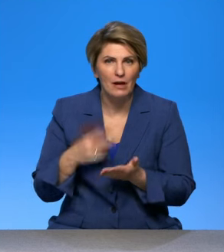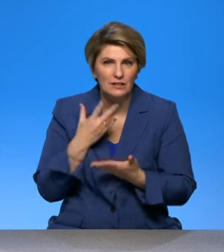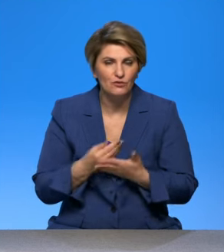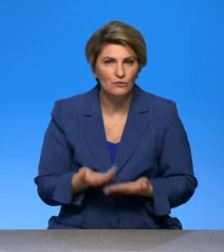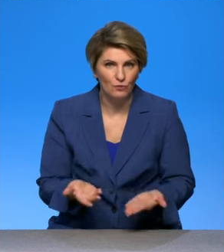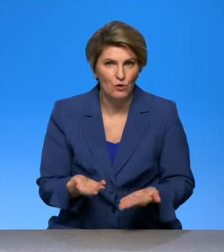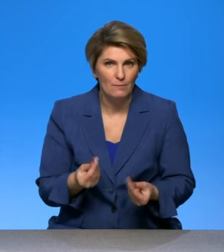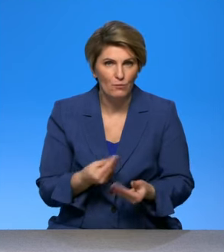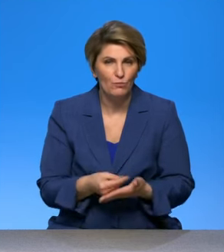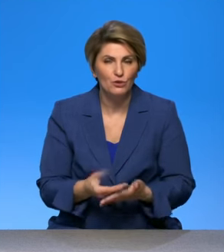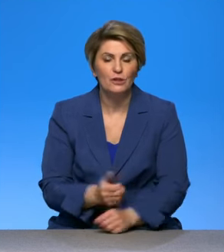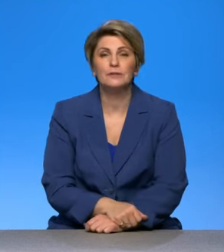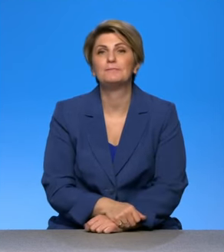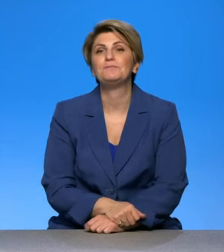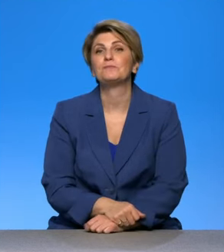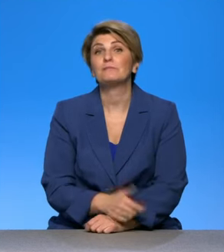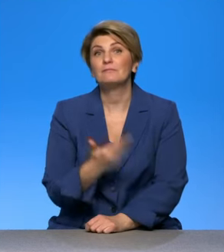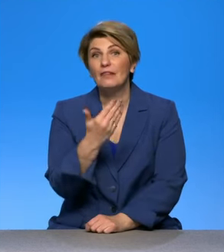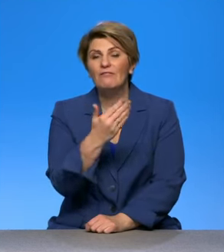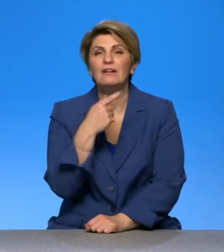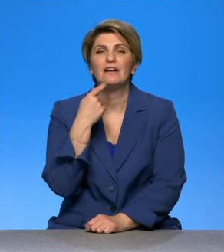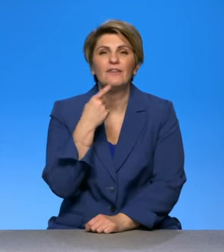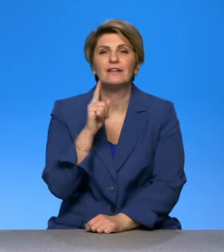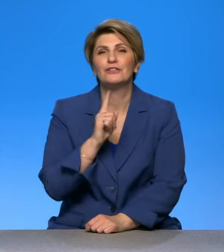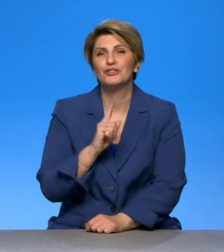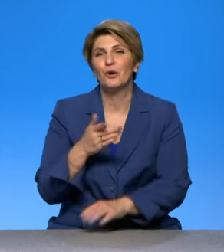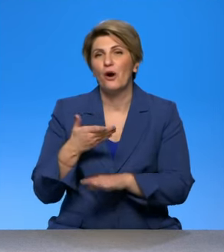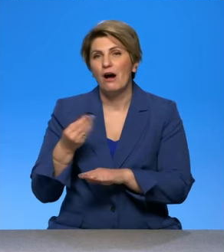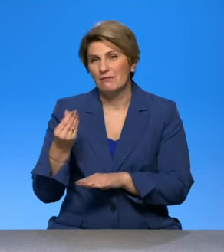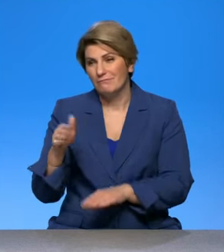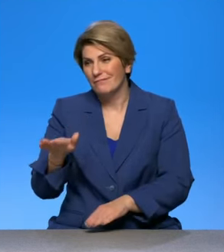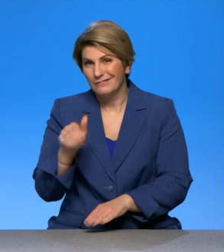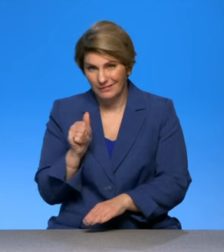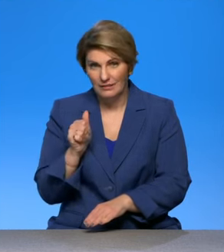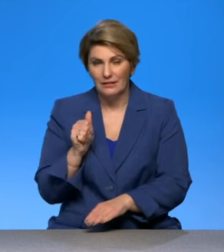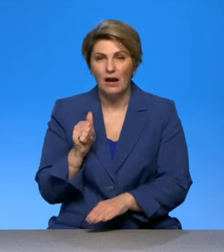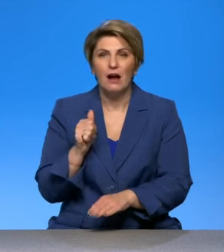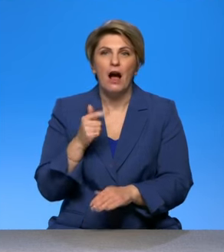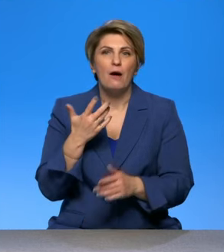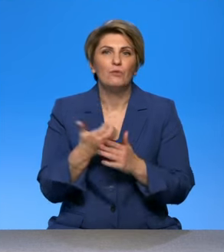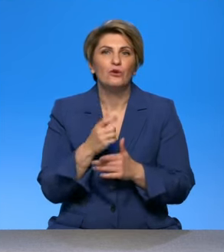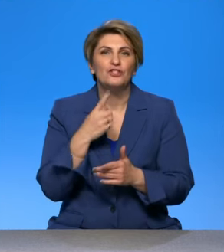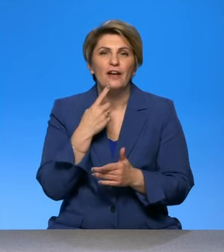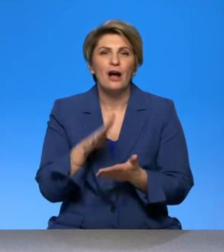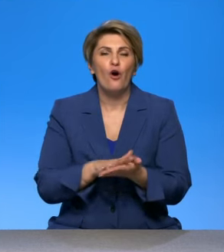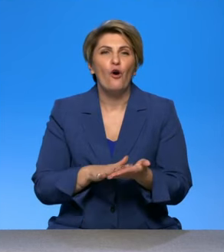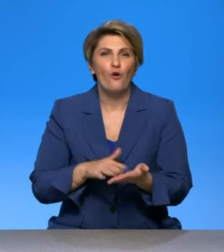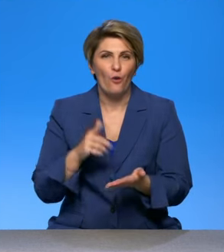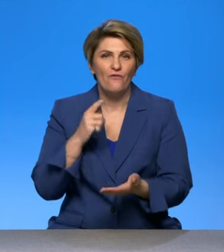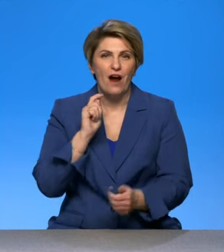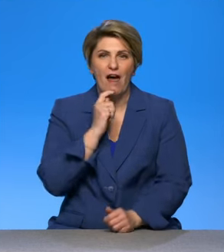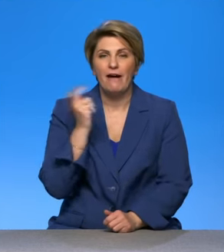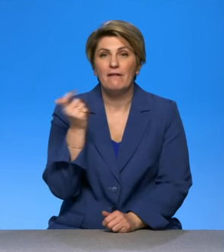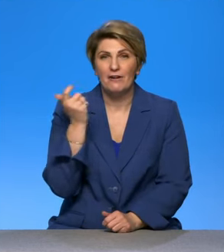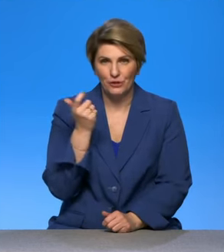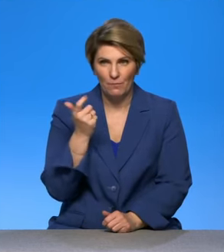нас кредит – это кровь экономики, и у нас какая-то очень кровавая экономика получается, потому что столько... Получается кровь потребителей, да? У